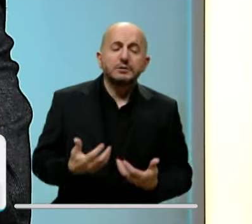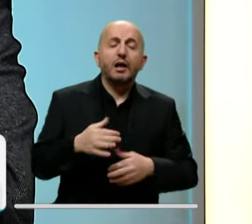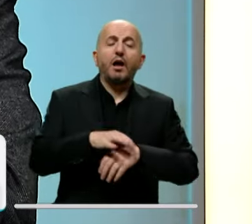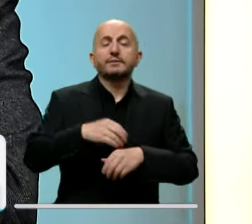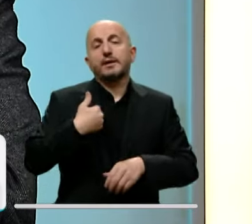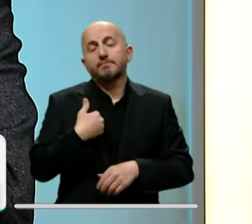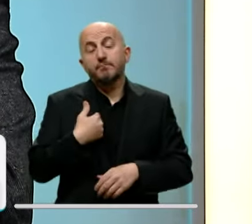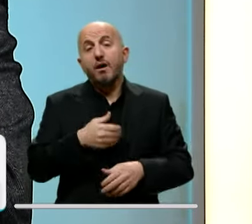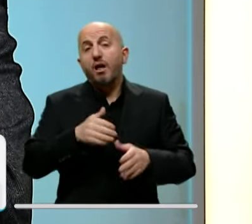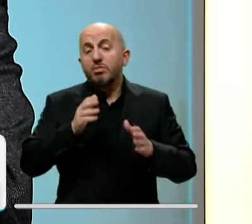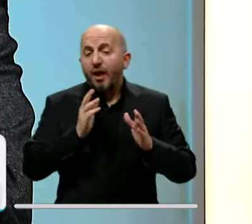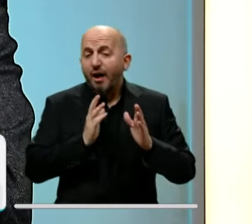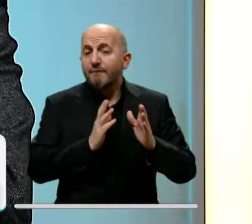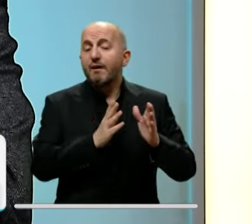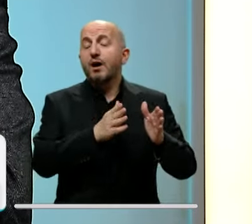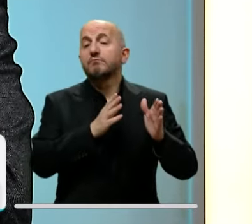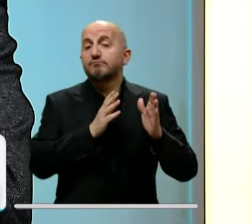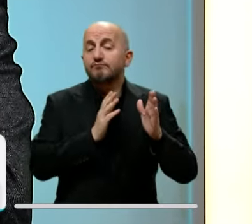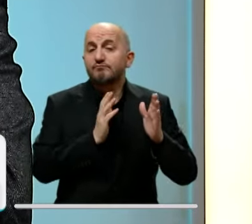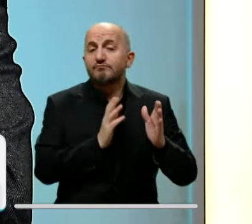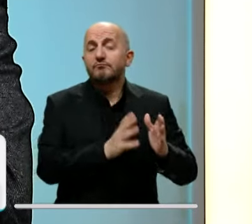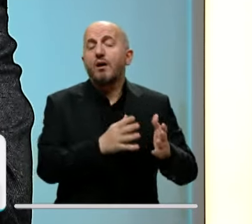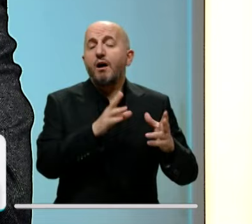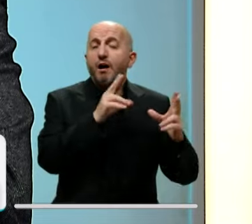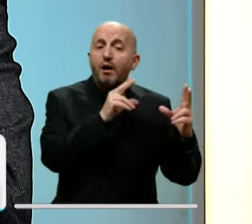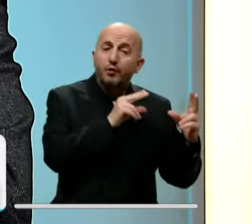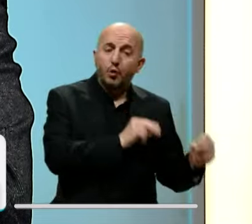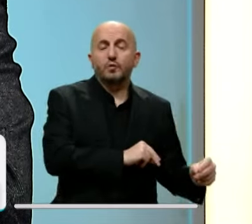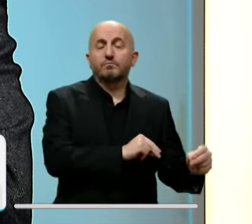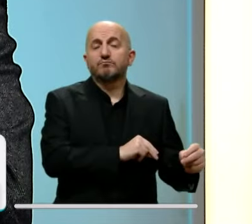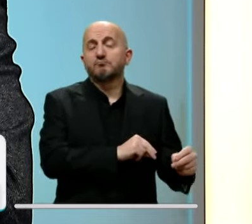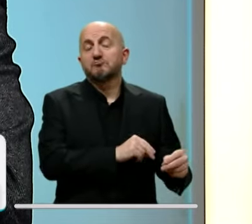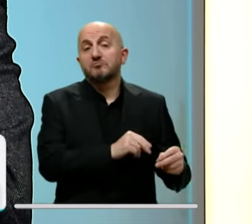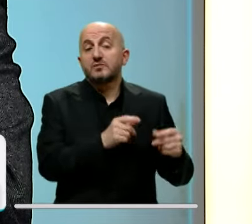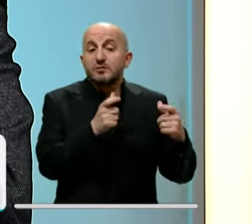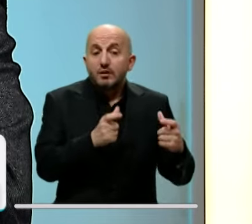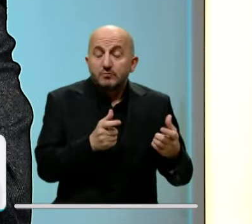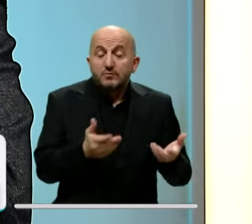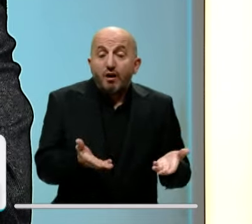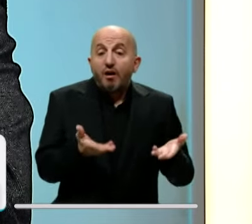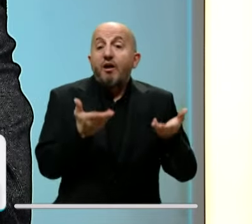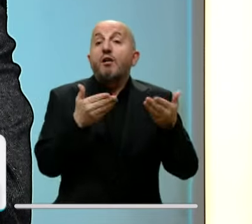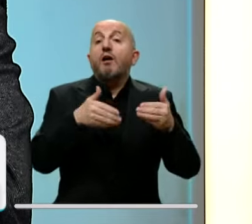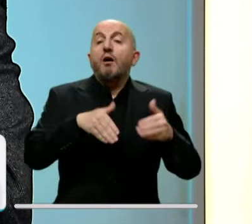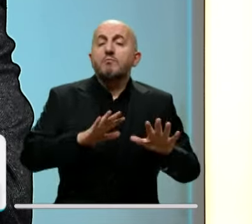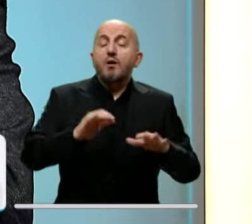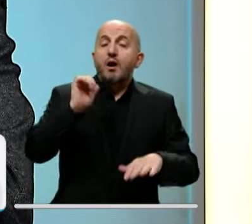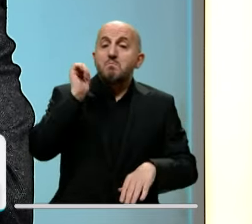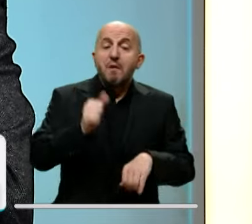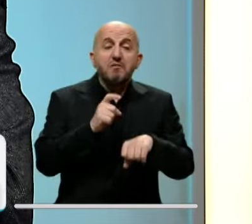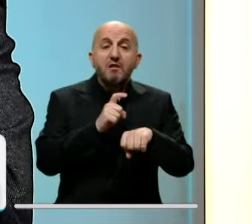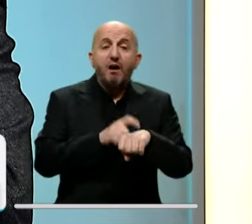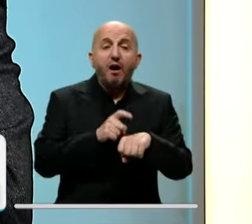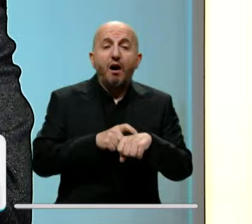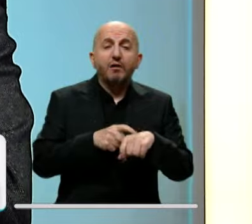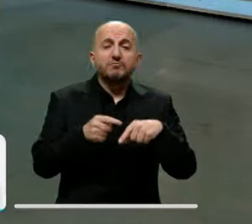hani Devamlı bir şekilde Eee yatıyorum e yerimden kalkamıyorum ve her an Eee